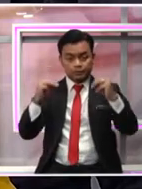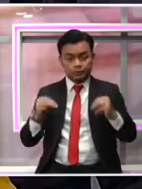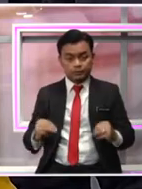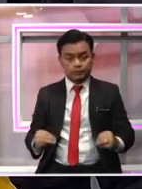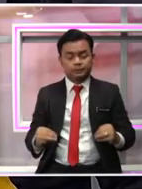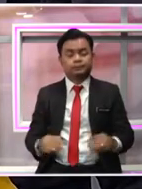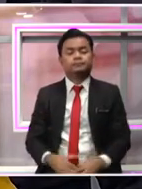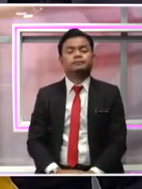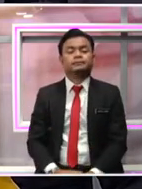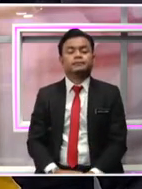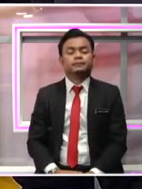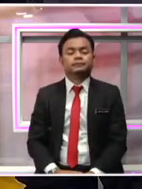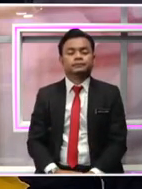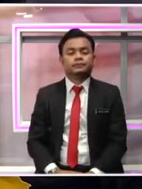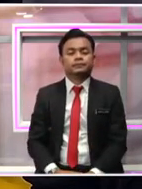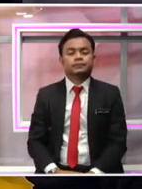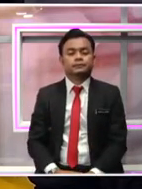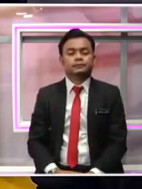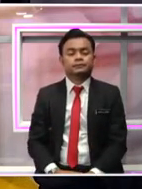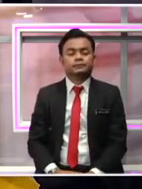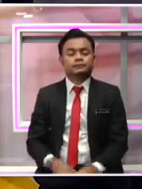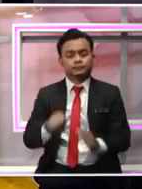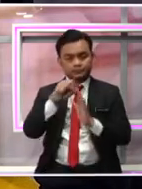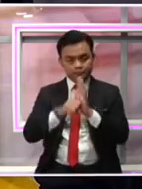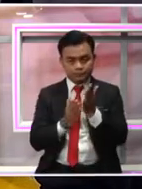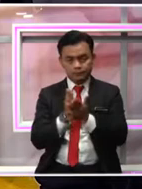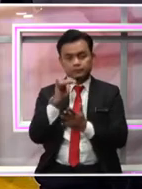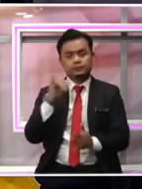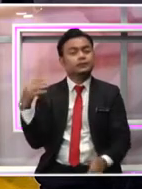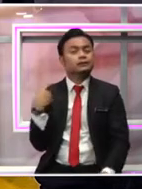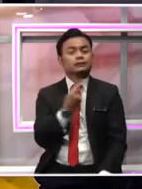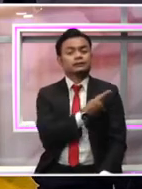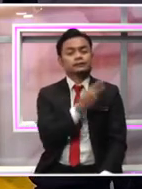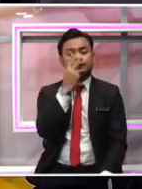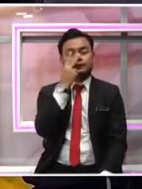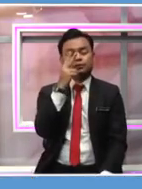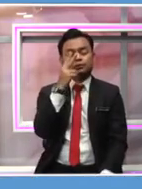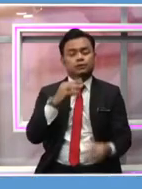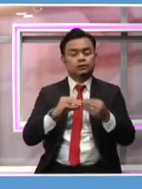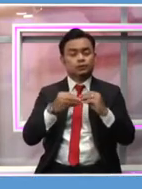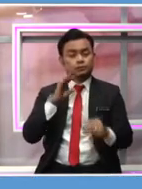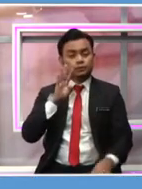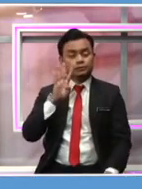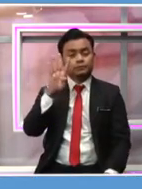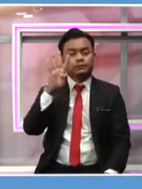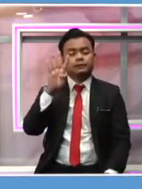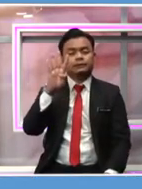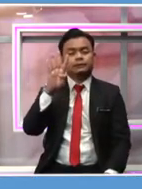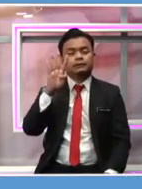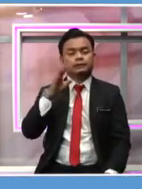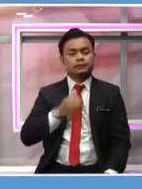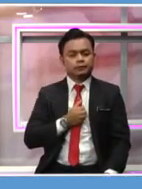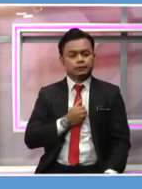untuk membaca dengan lancar seterusnya kita lihat yang keempat jantung boleh